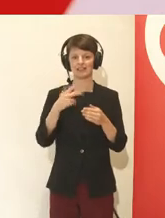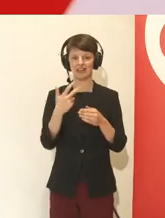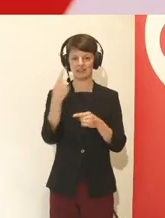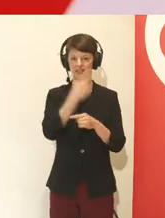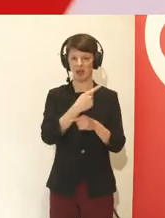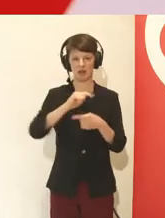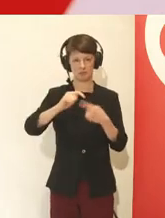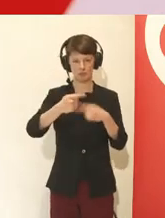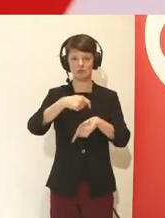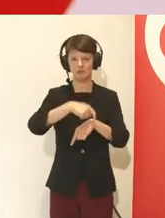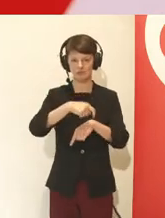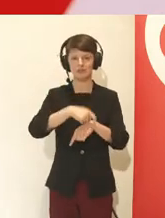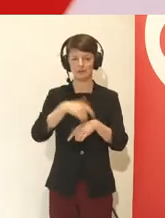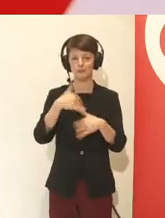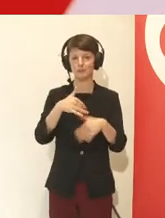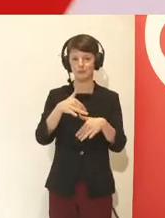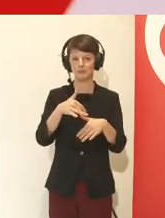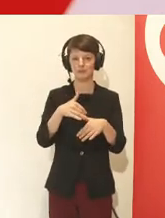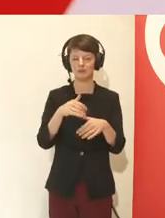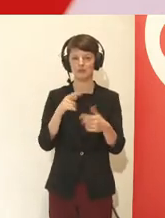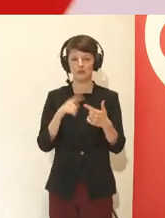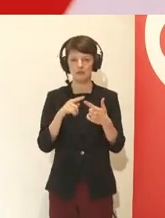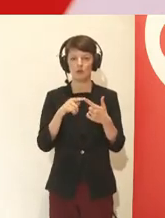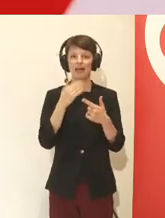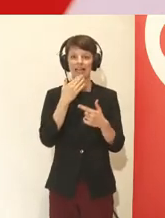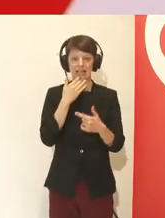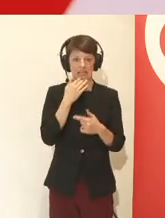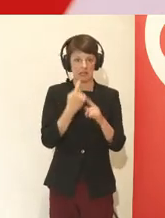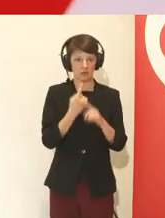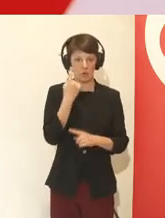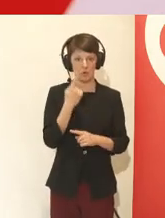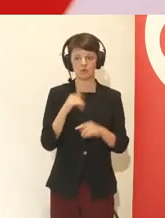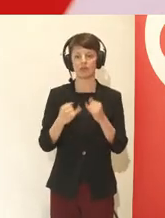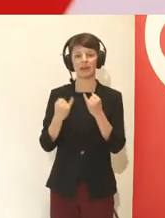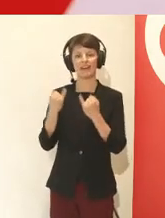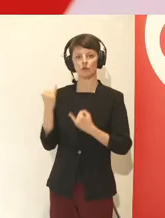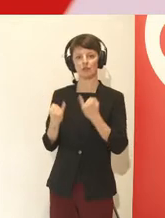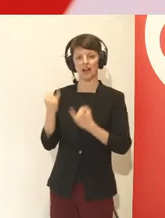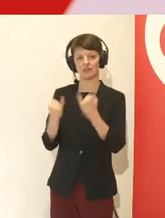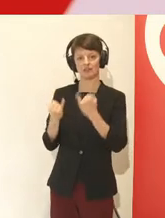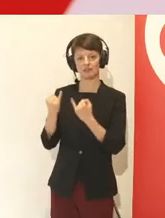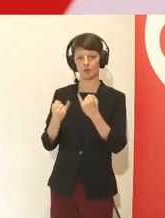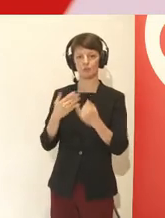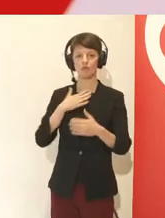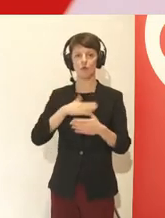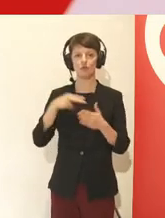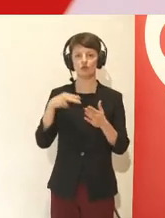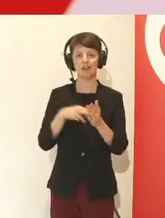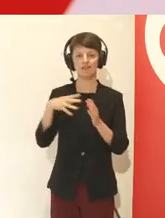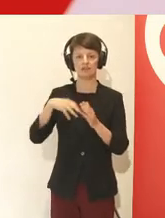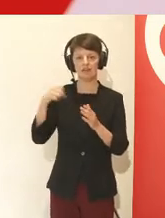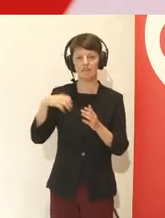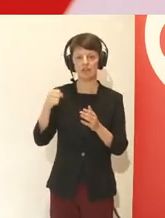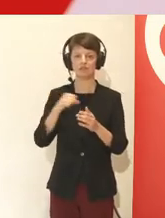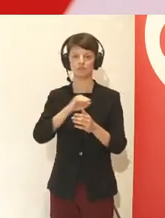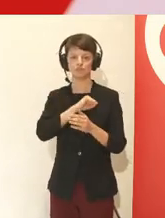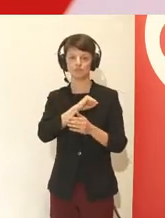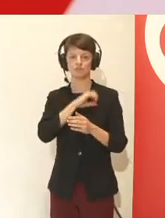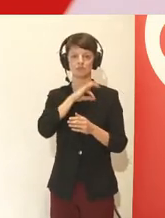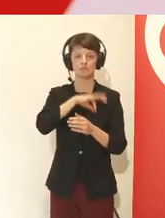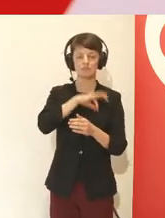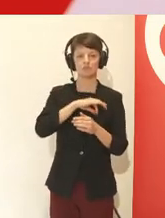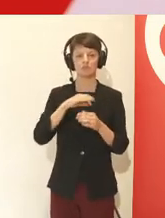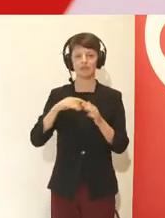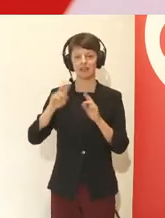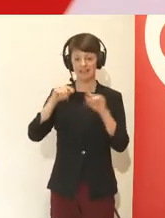und es wird noch größer wenn wir uns klar machen dass die ganze industrialisierung mit den wohlstands gewinnen die sie hier und in der